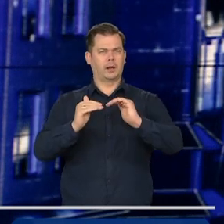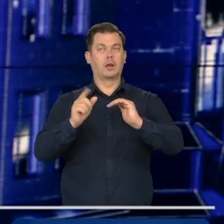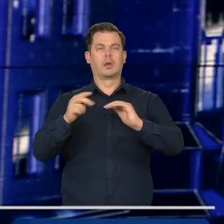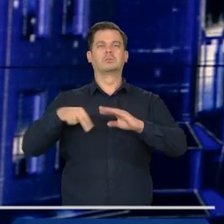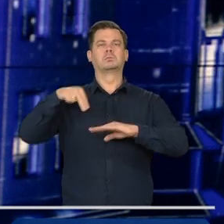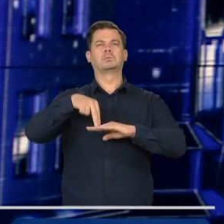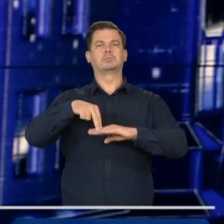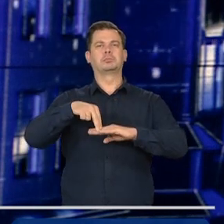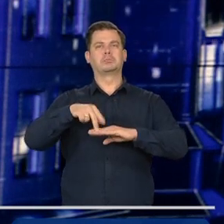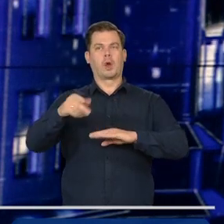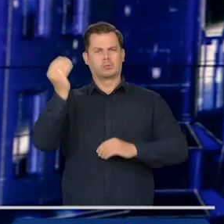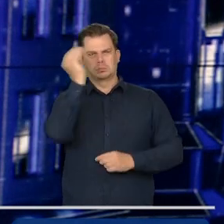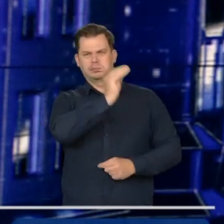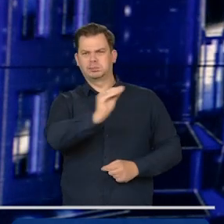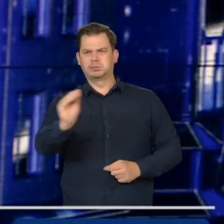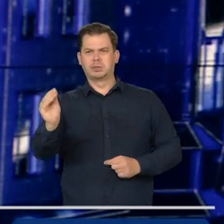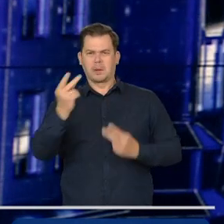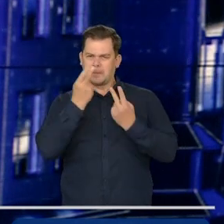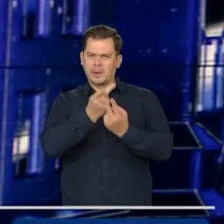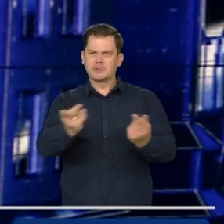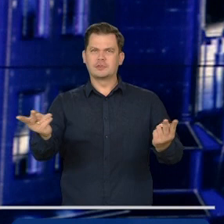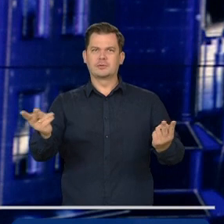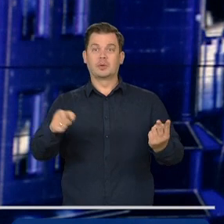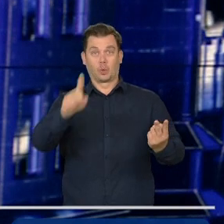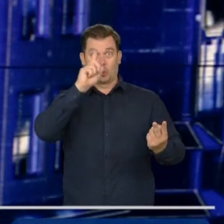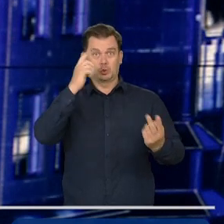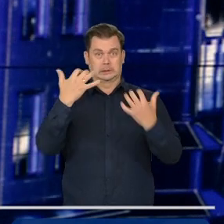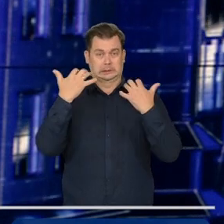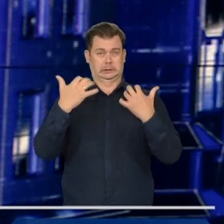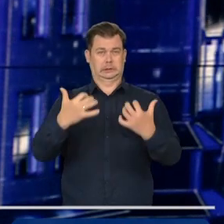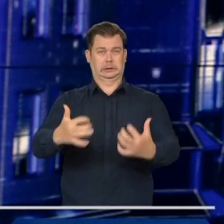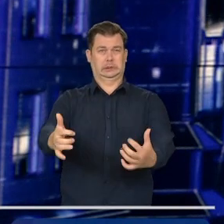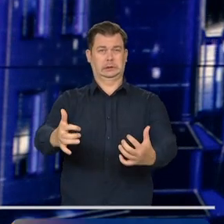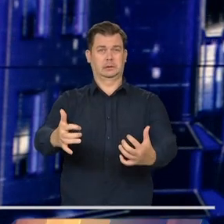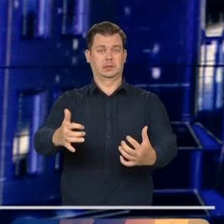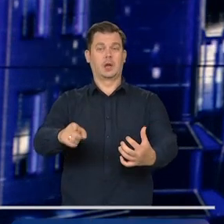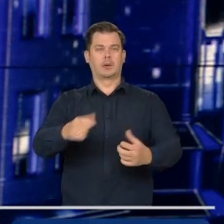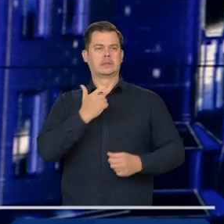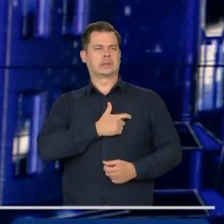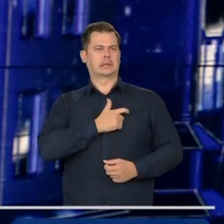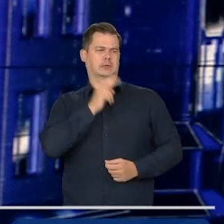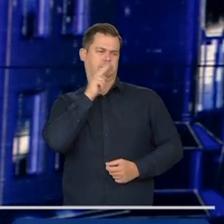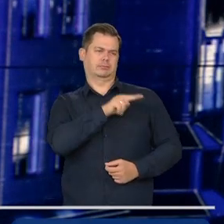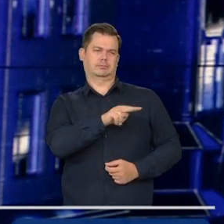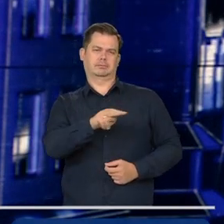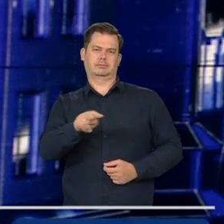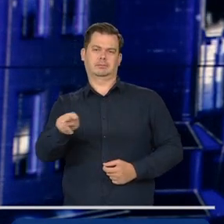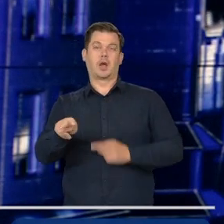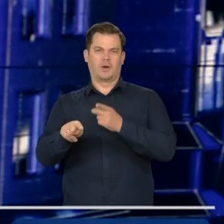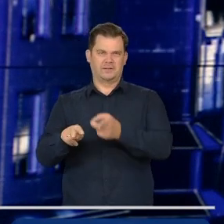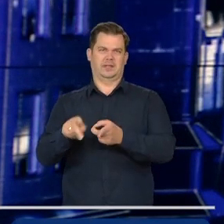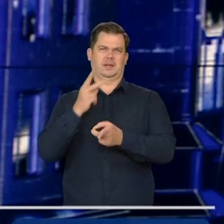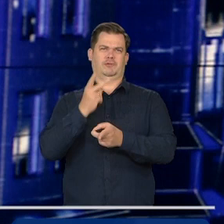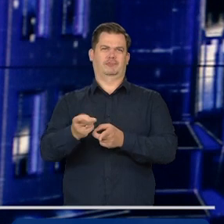się znajduje na górze i On patrzy na tych wszystkich, którzy są u podnóża góry. Patrzy i widzi serca ludzkie. I widzi tam te